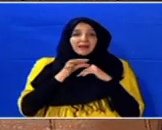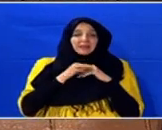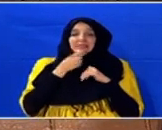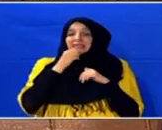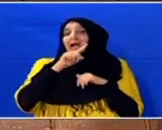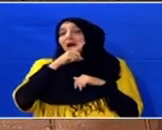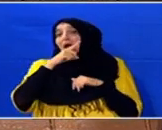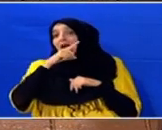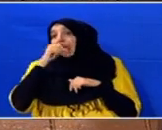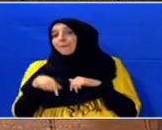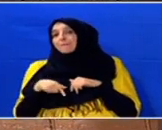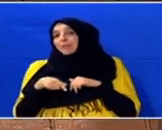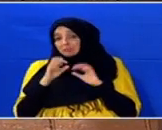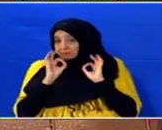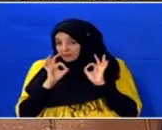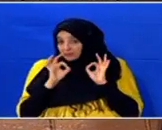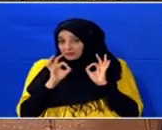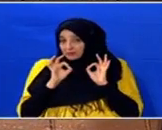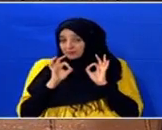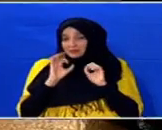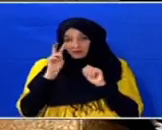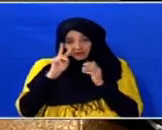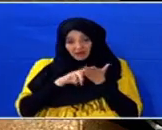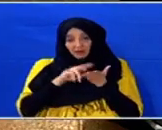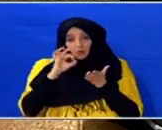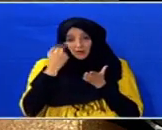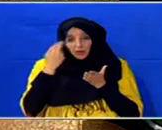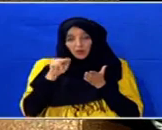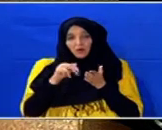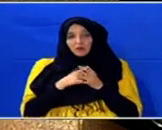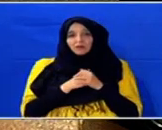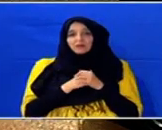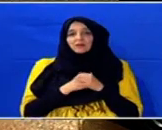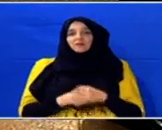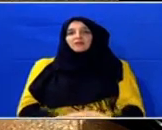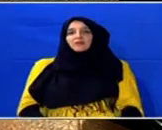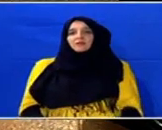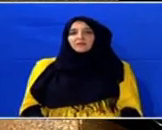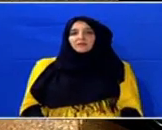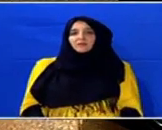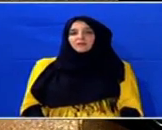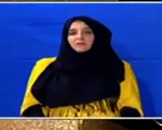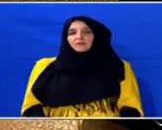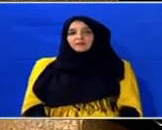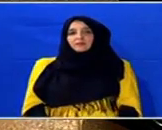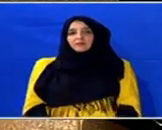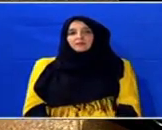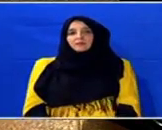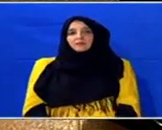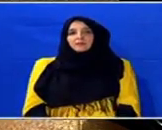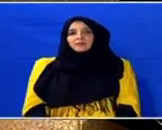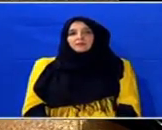تقعدي معاه، يعني حبيت نسال في هذا السؤال اسكو حرام ولا حلال؟ يعني هو ربها ملي كانت ولات عمي راجل عمتها هذا.